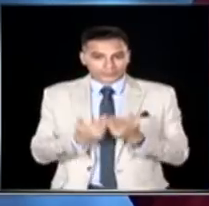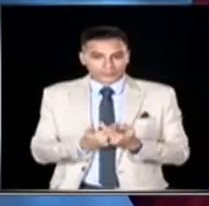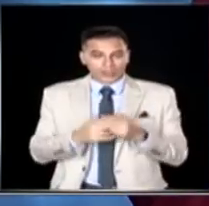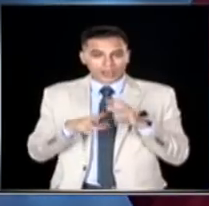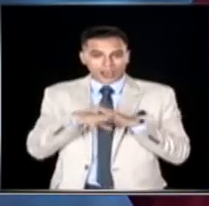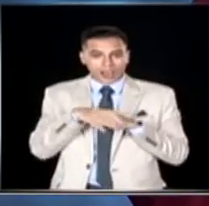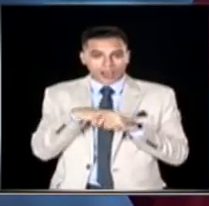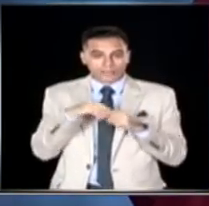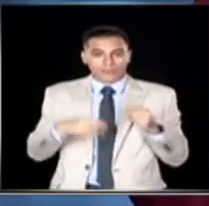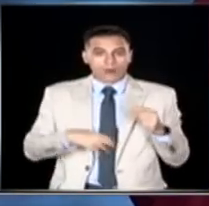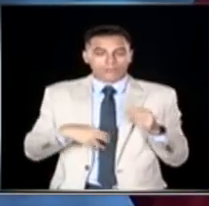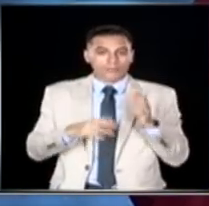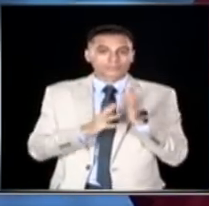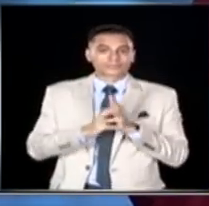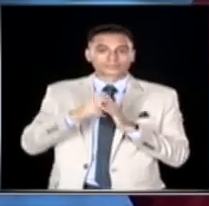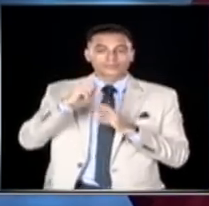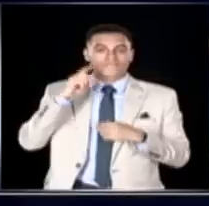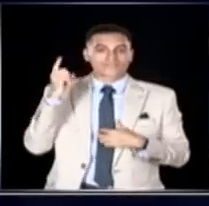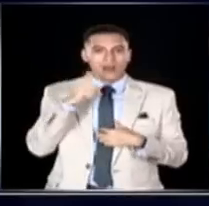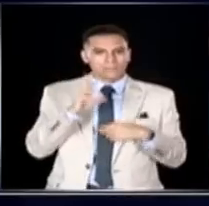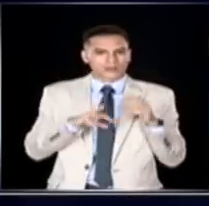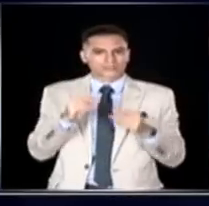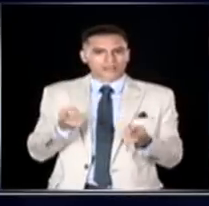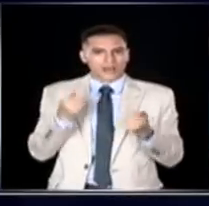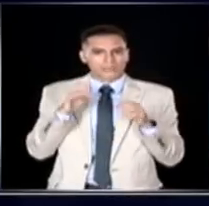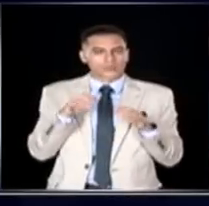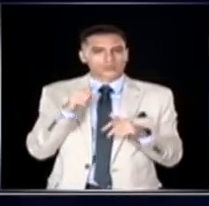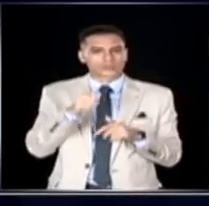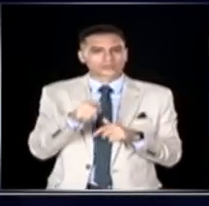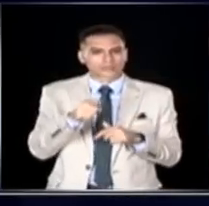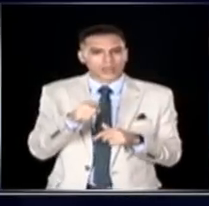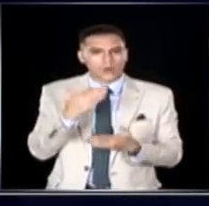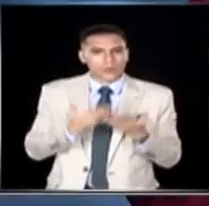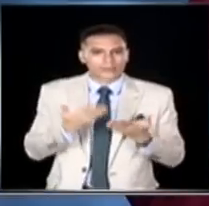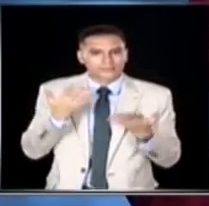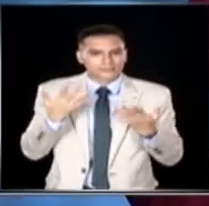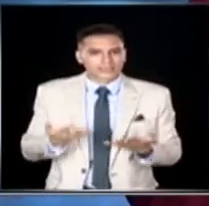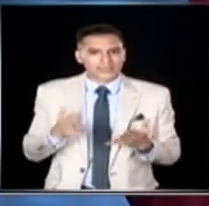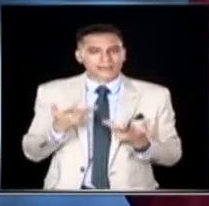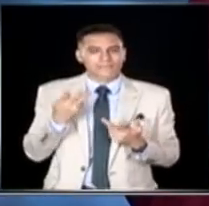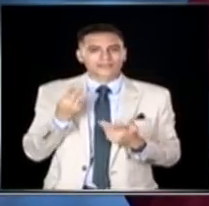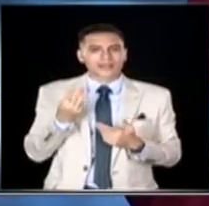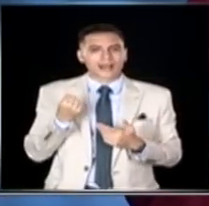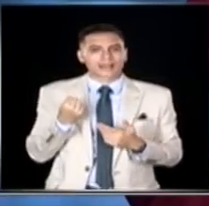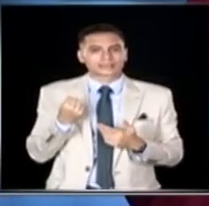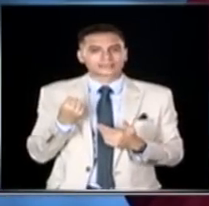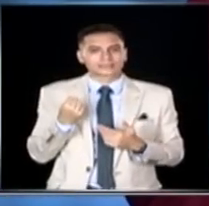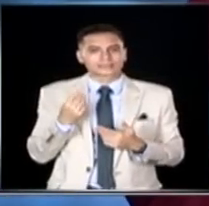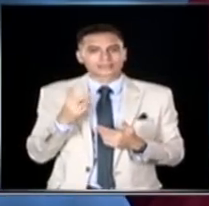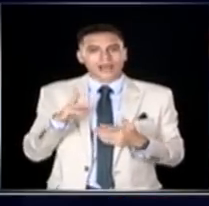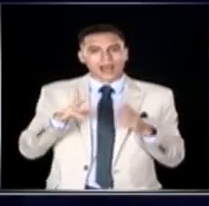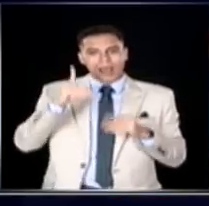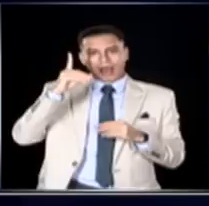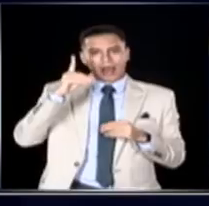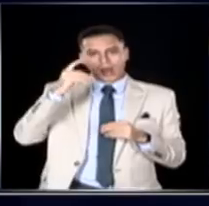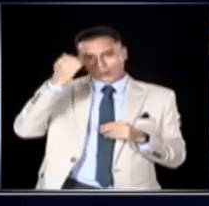قابل للبرمجة في العالم. حكايته حكاية. الكمبيوتر ده وزنه قد إيه؟ 30 طن. بص